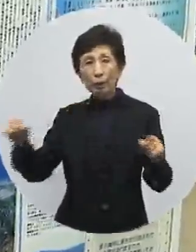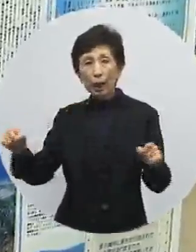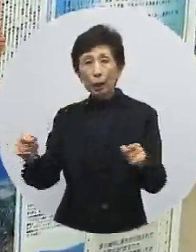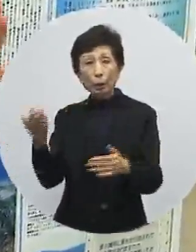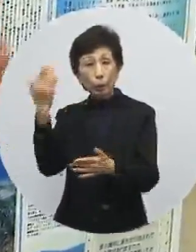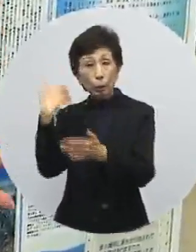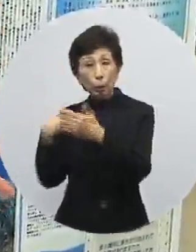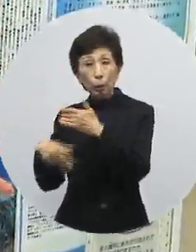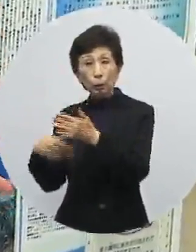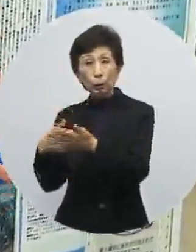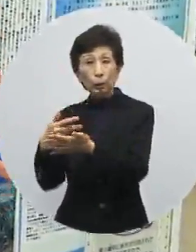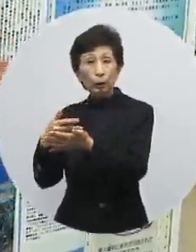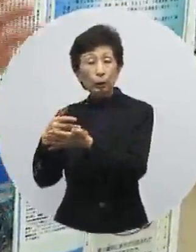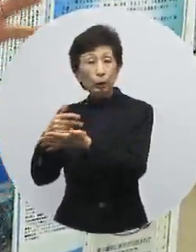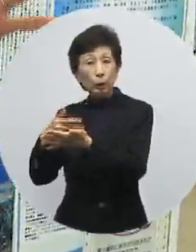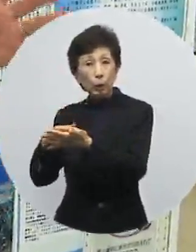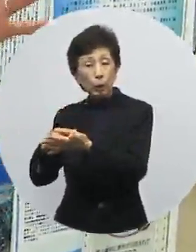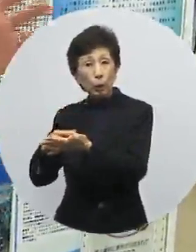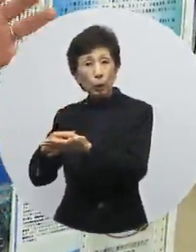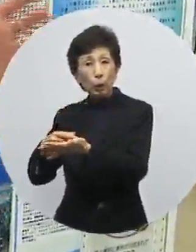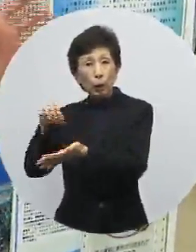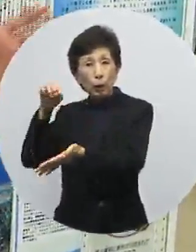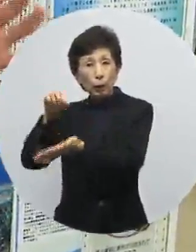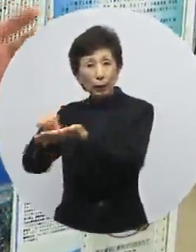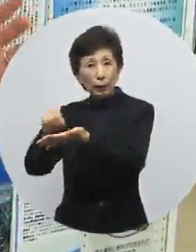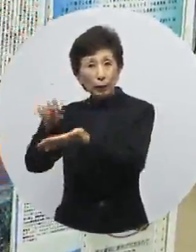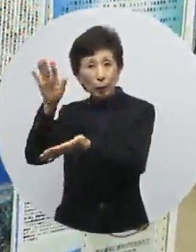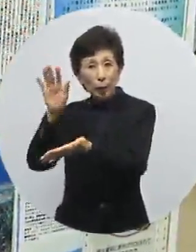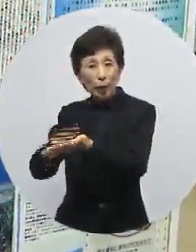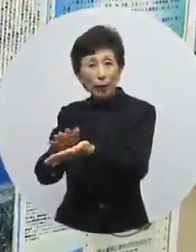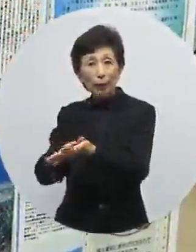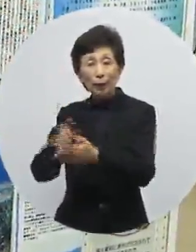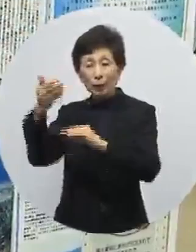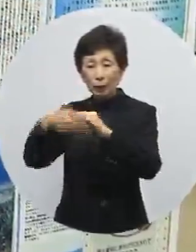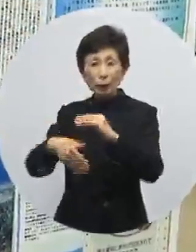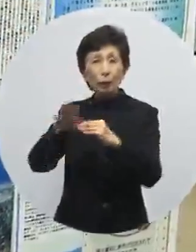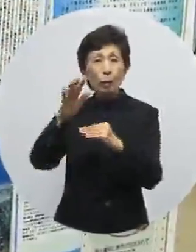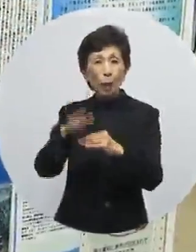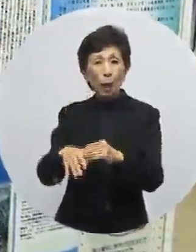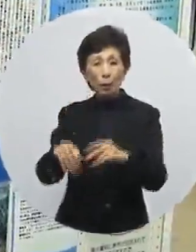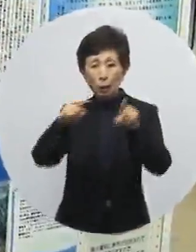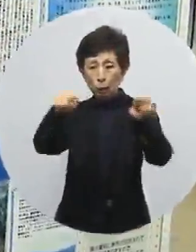事もあり写真もあり、あの当時実際に使われていた道具も展示され